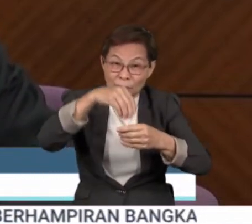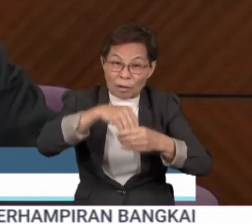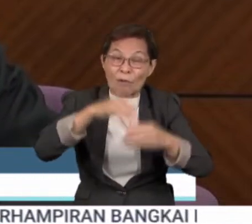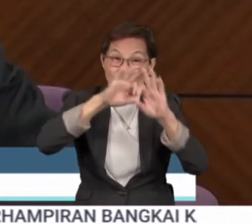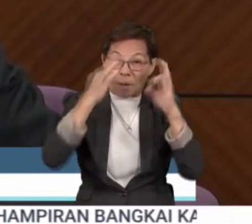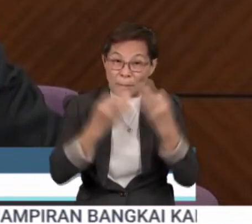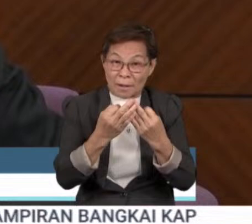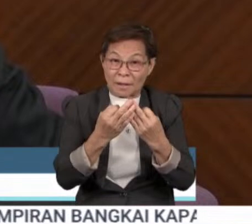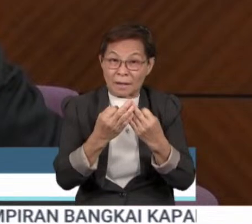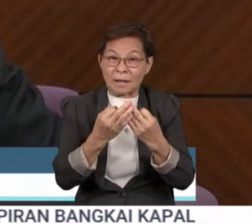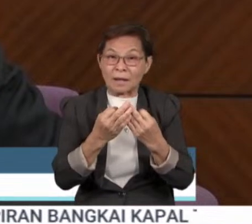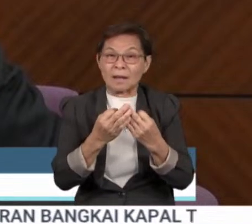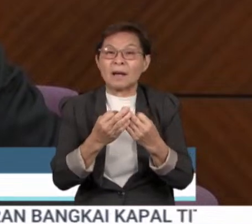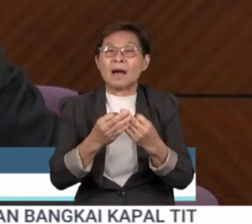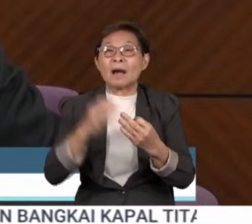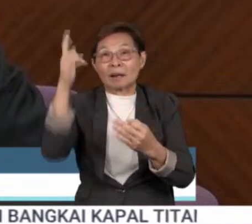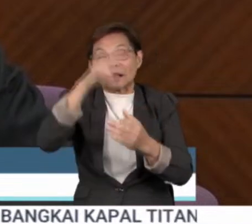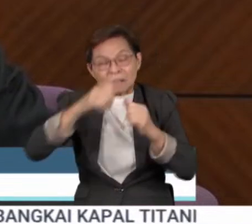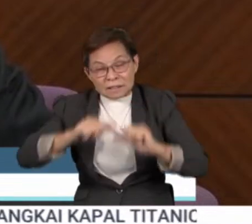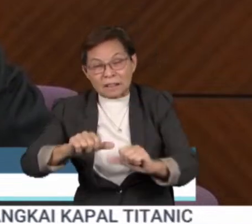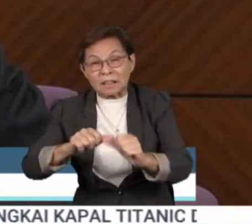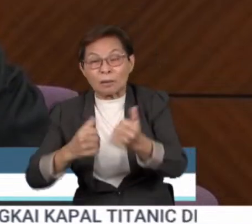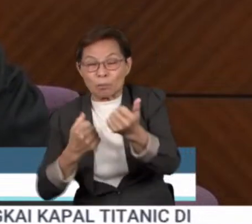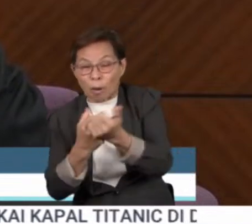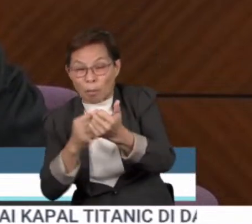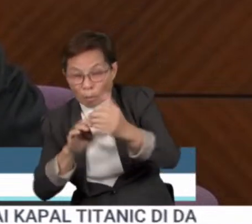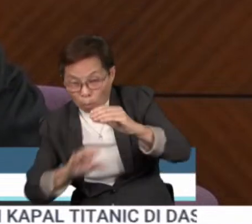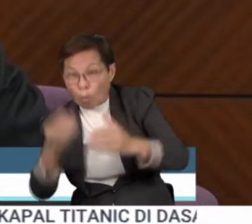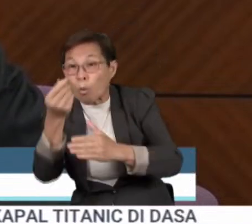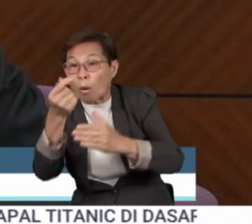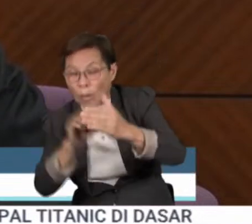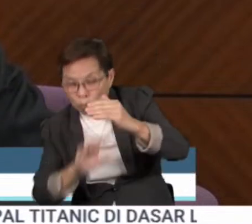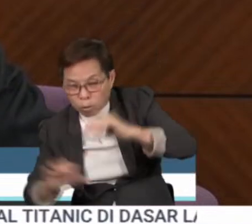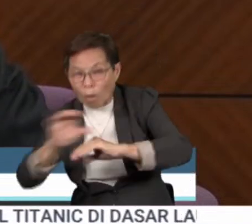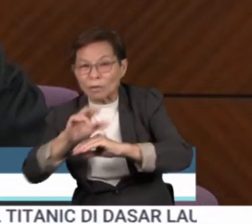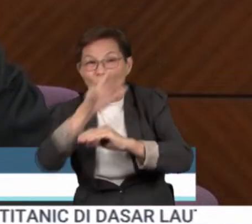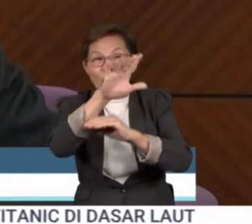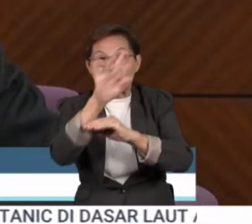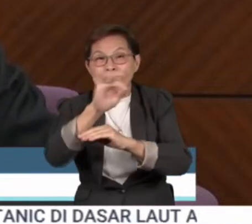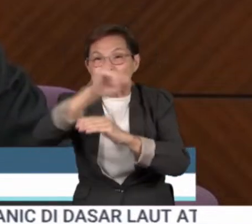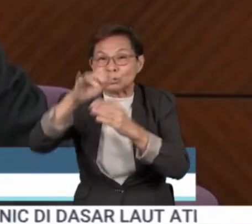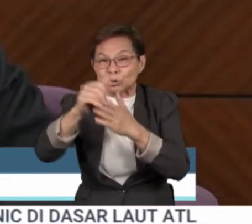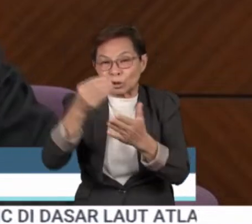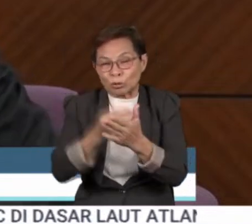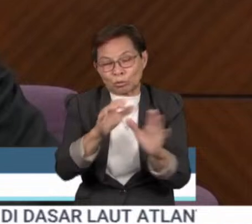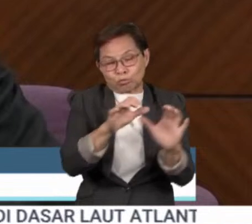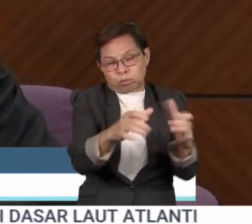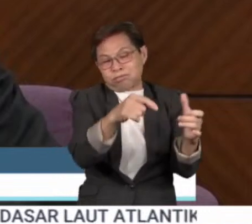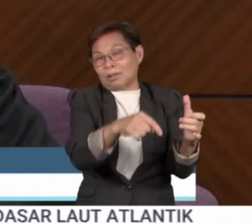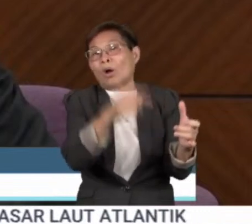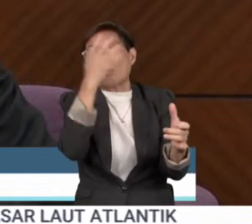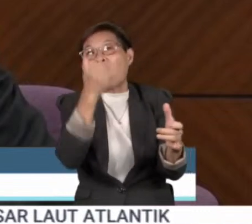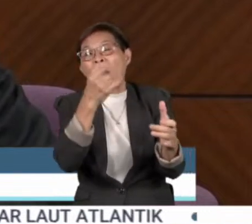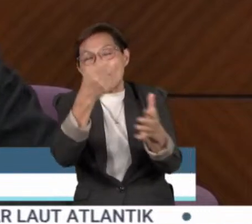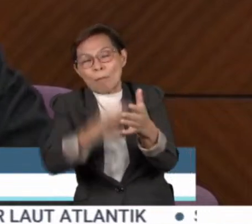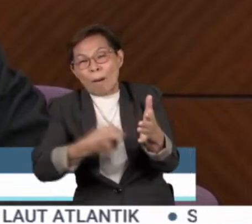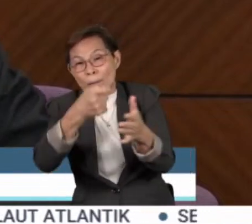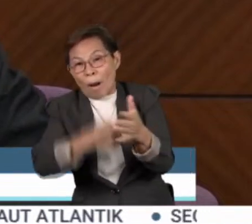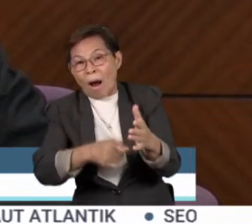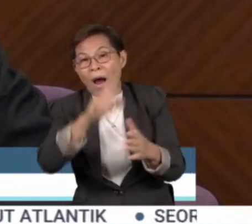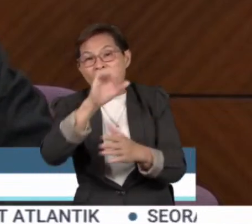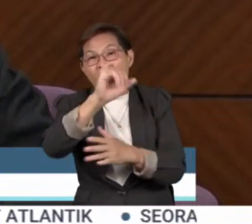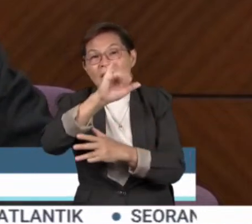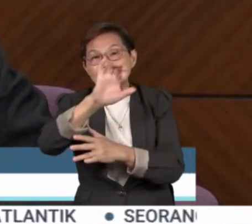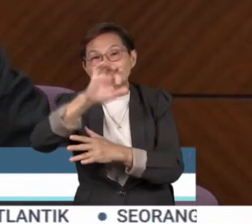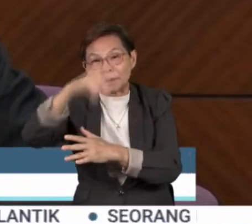menanggung subsidi sebanyak RM58 juta khas untuk kategori ini, memandangkan surcharge ICPT